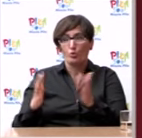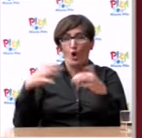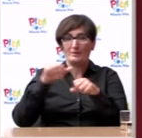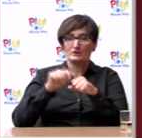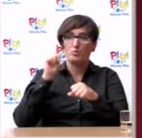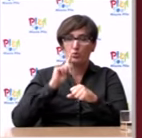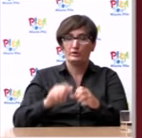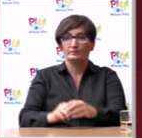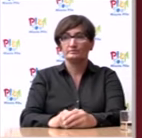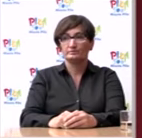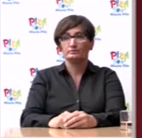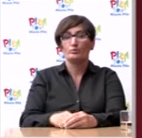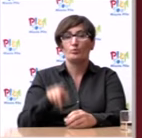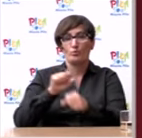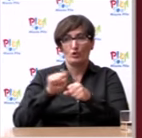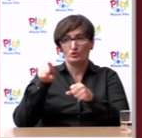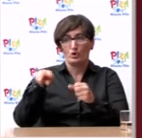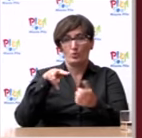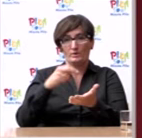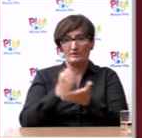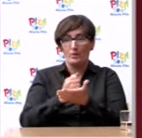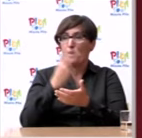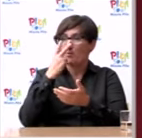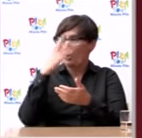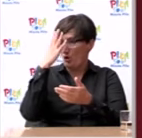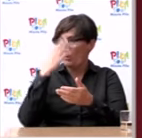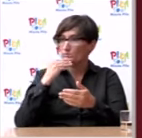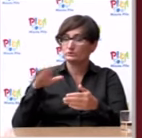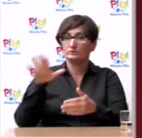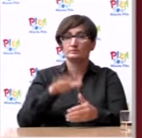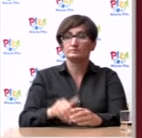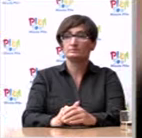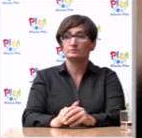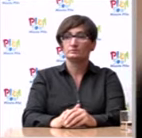To też uchwała, może zobaczymy obszar.